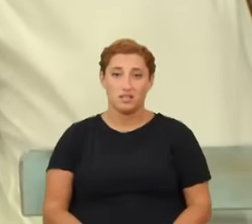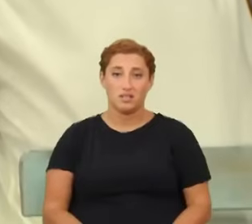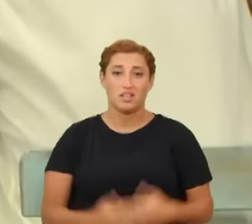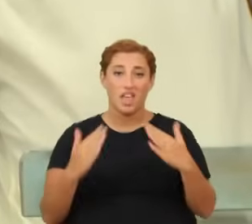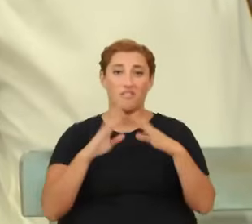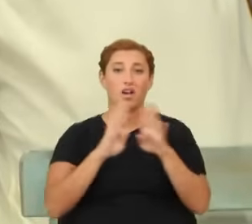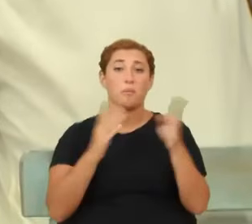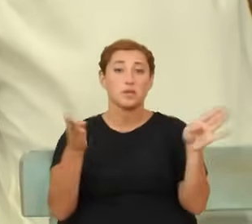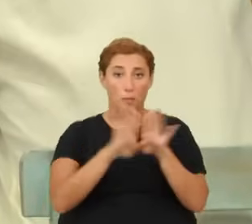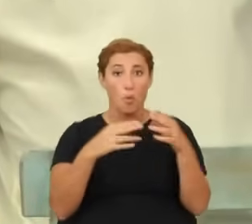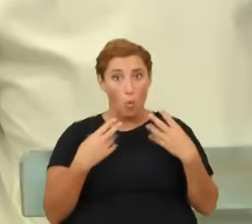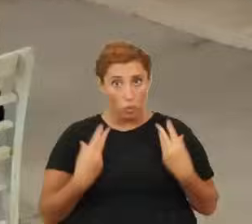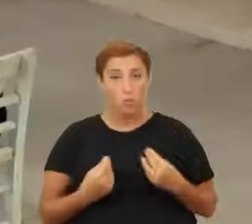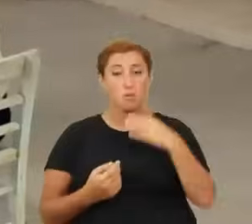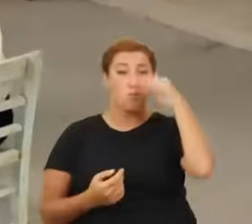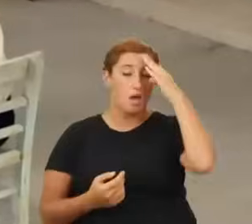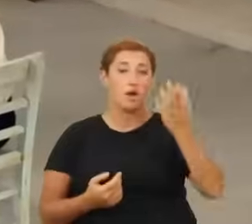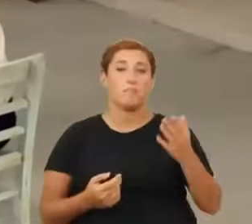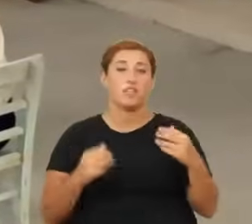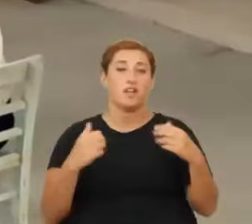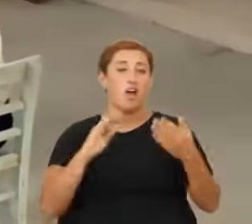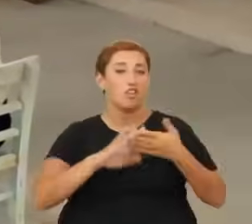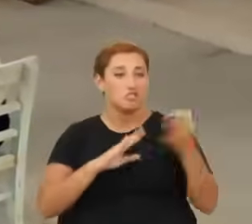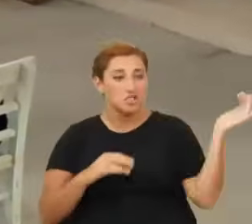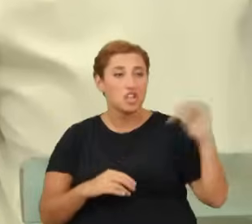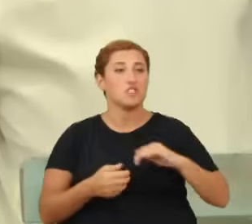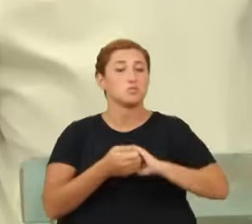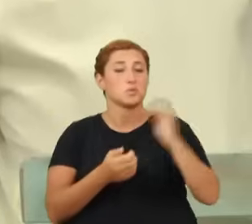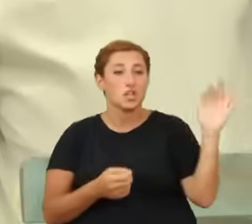Evin kapısı kapanır mı bayramda ya? İşte eş gelecek, dost